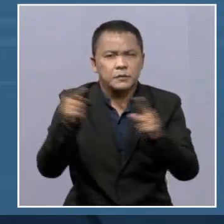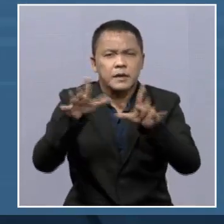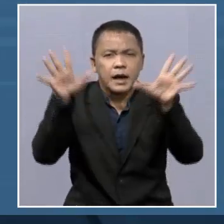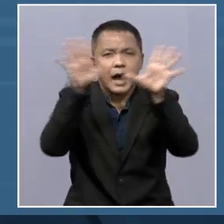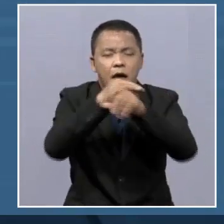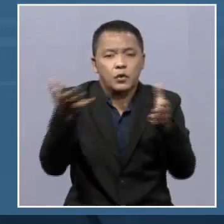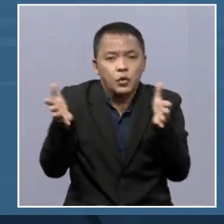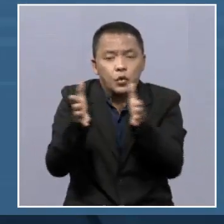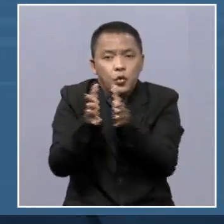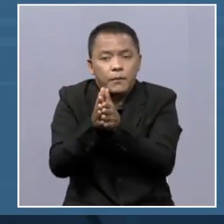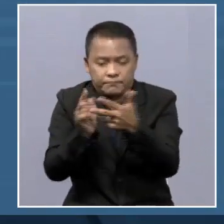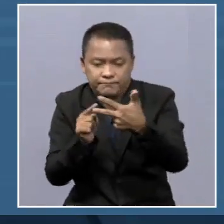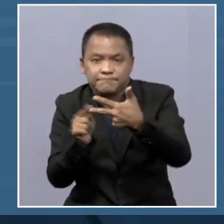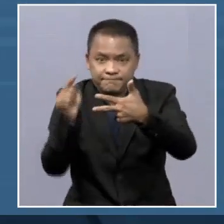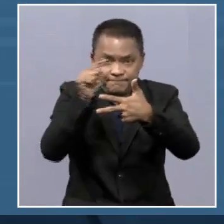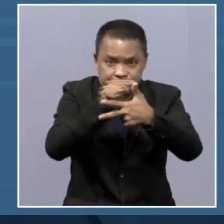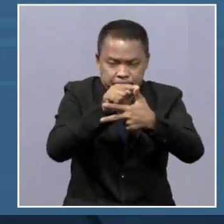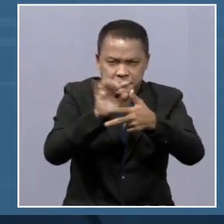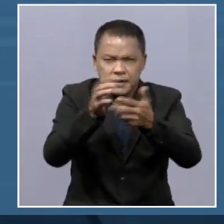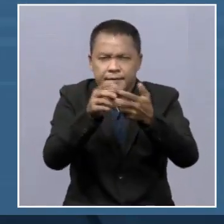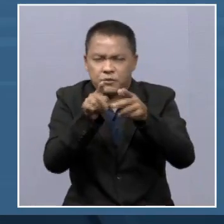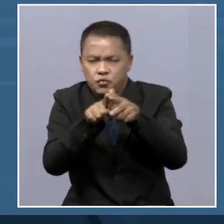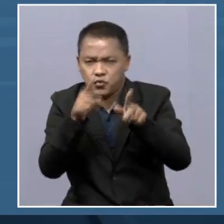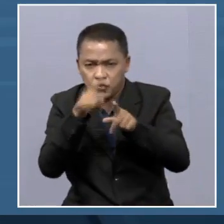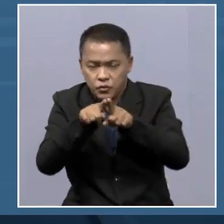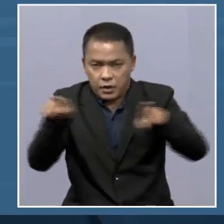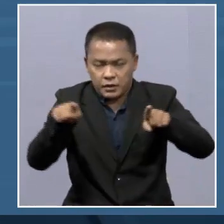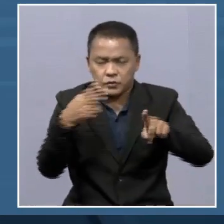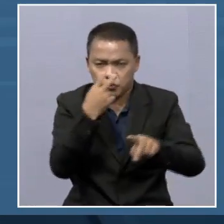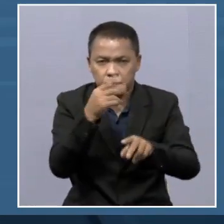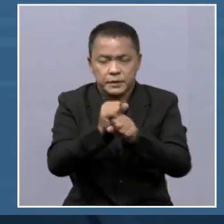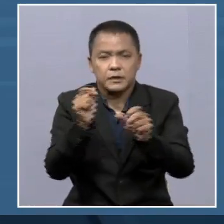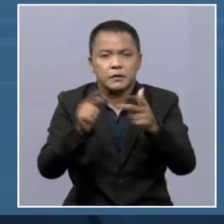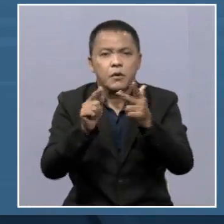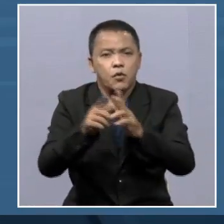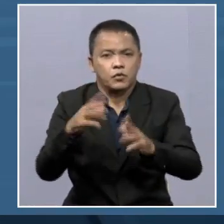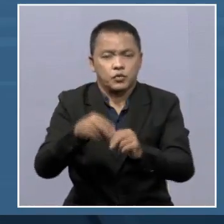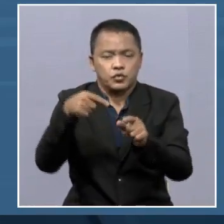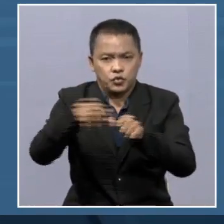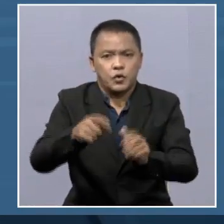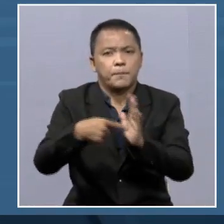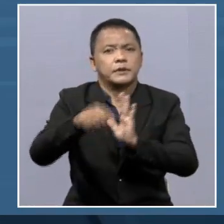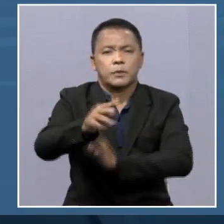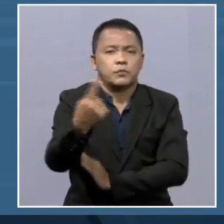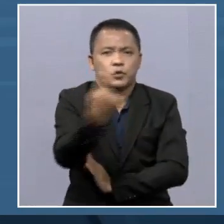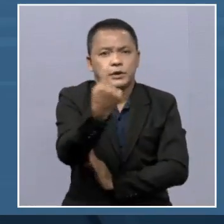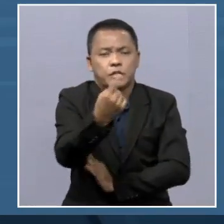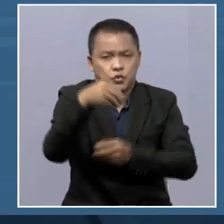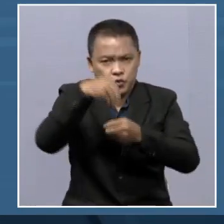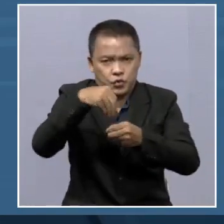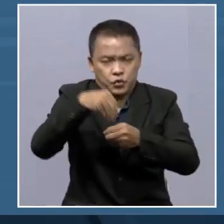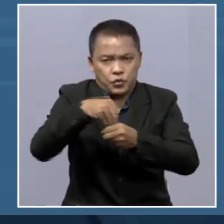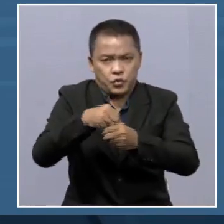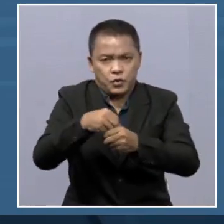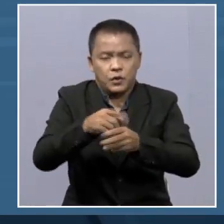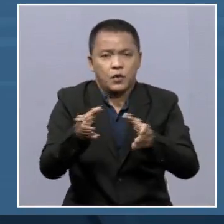เป็นแนวร่วมกับบิ๊กแจ๊สแต่ก็มีระยะห่างกันนะคะซึ่งเสียฮะเนี่ยเขาเป็นนักการเมืองปทุมคนเดียวนะที่ยังคงคบหาอ